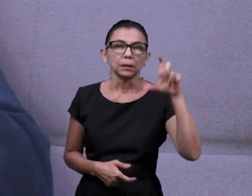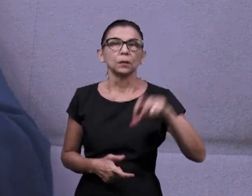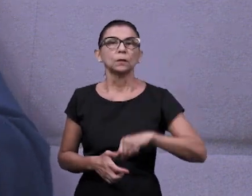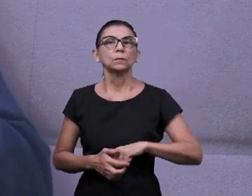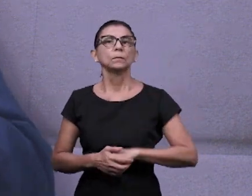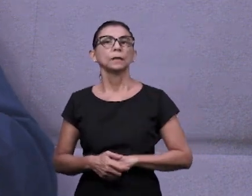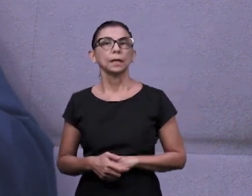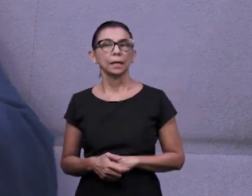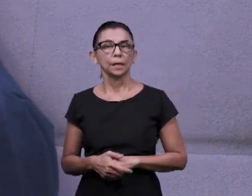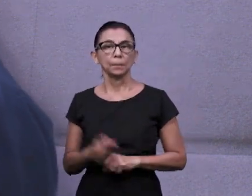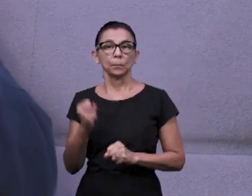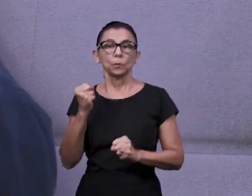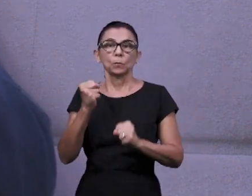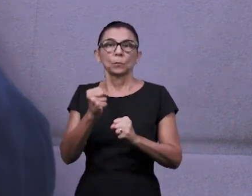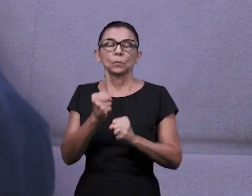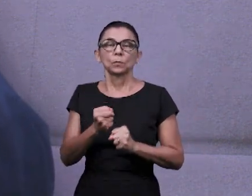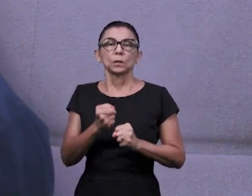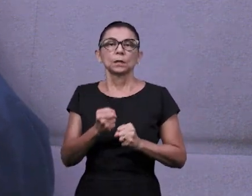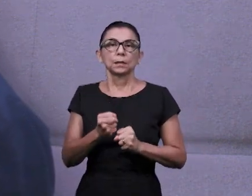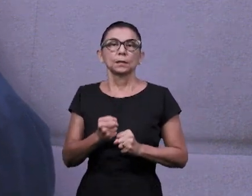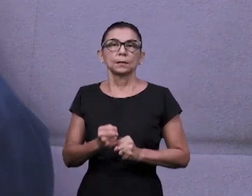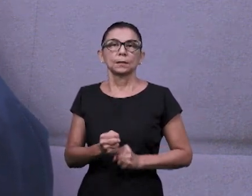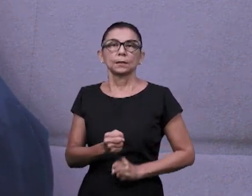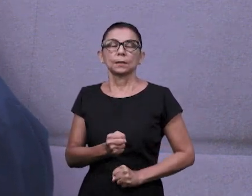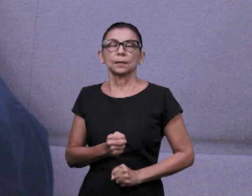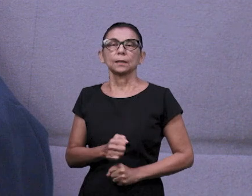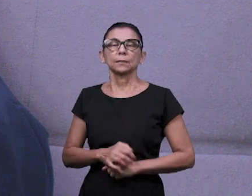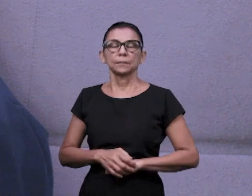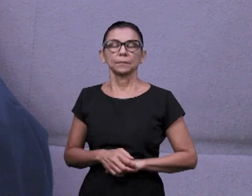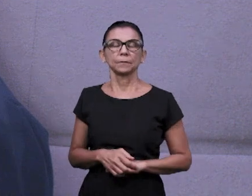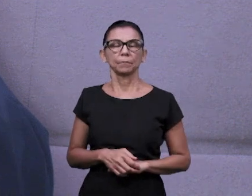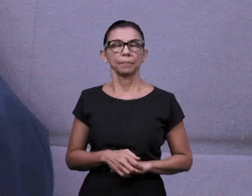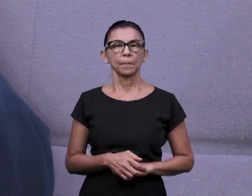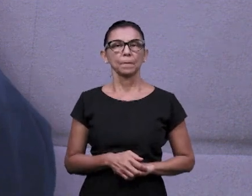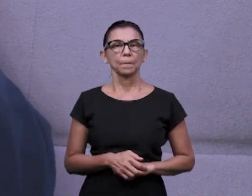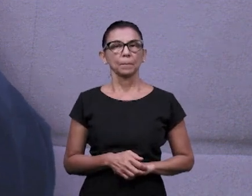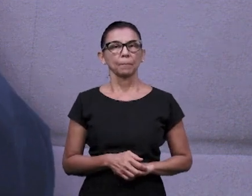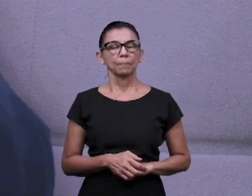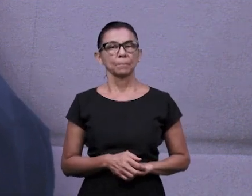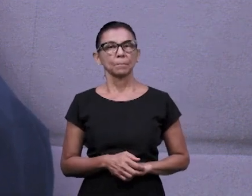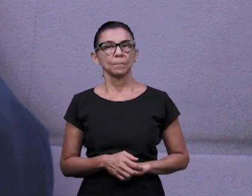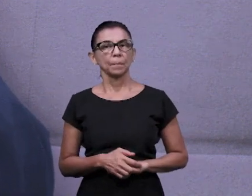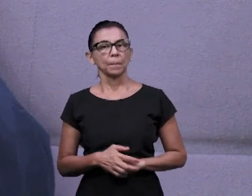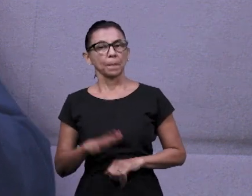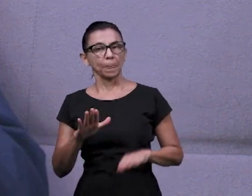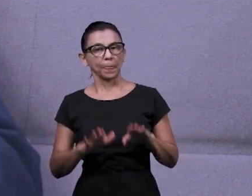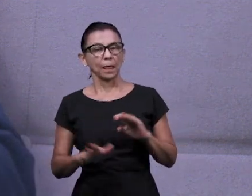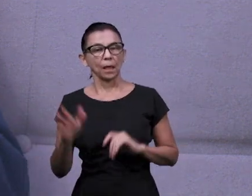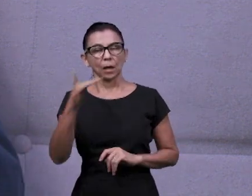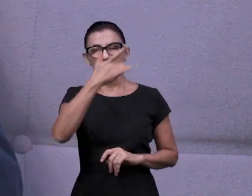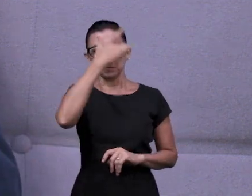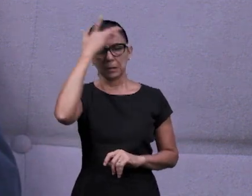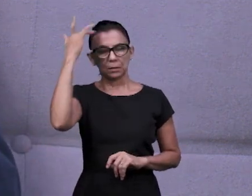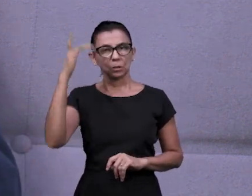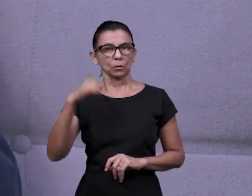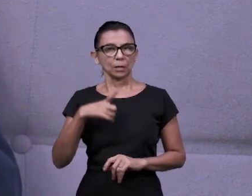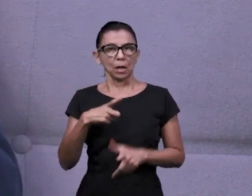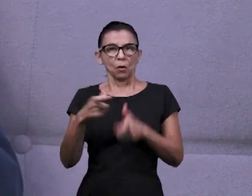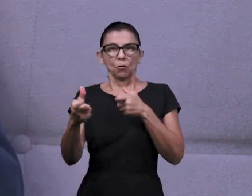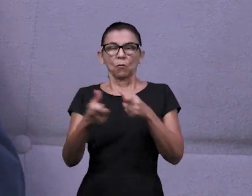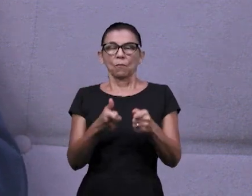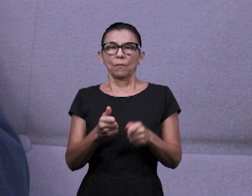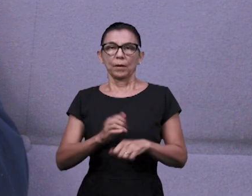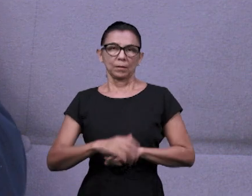c'était son projet de pouvoir. L'homme, plusieurs fois, il veut un gouvernement qui n'appartient pas à